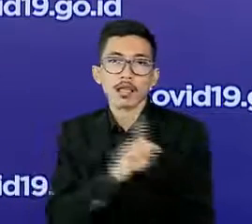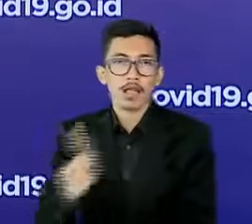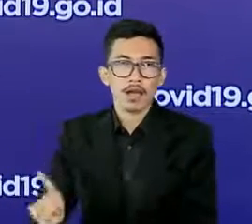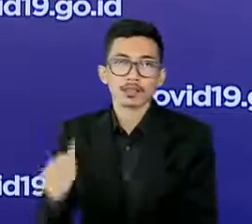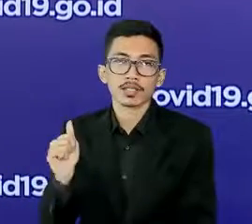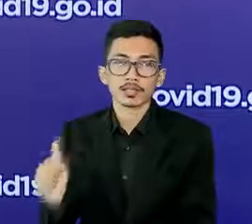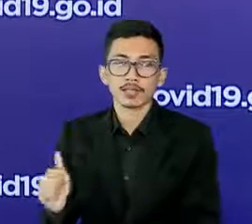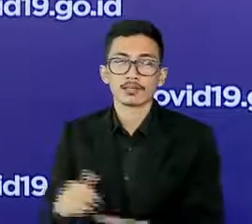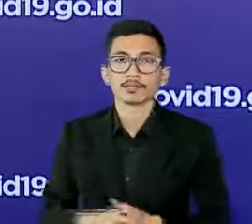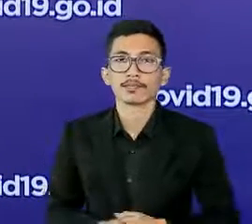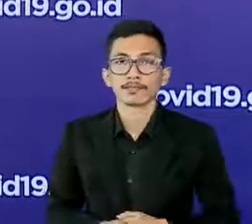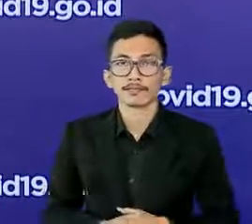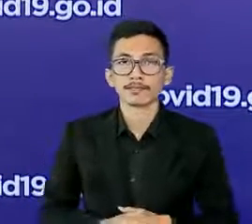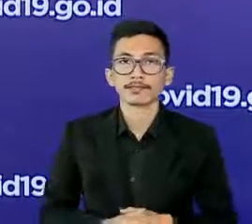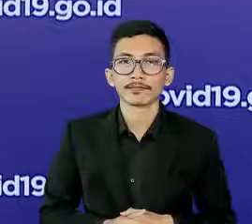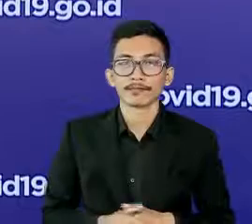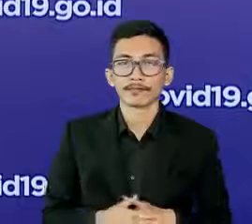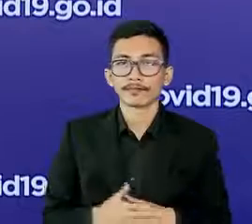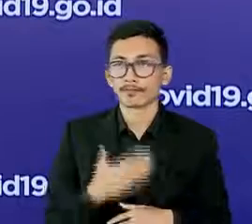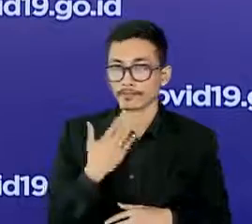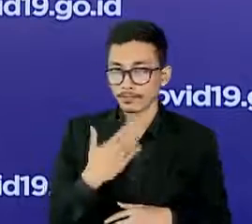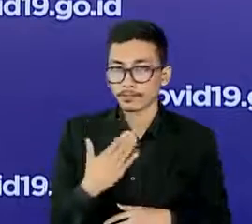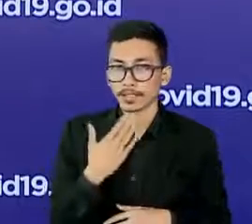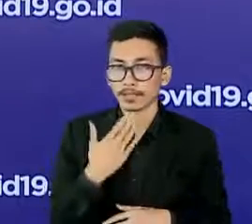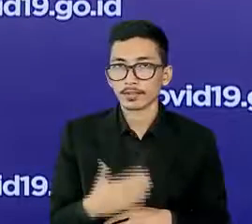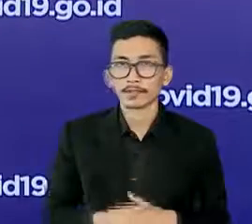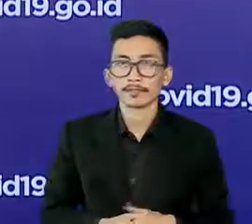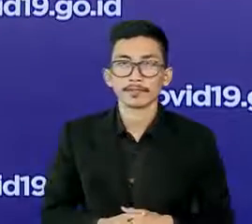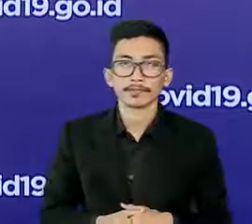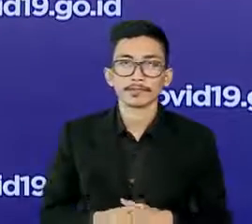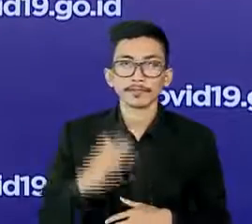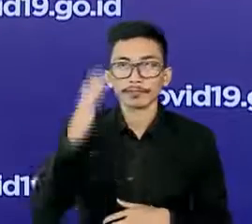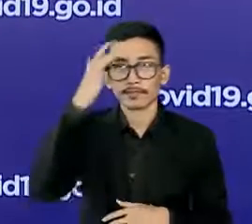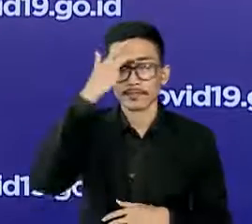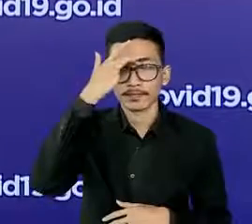tentukan Demikian Ya terima kasih sebenarnya